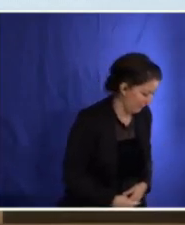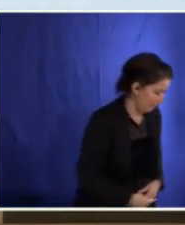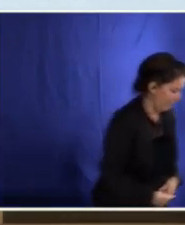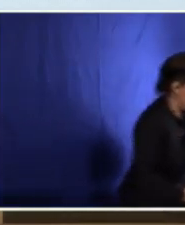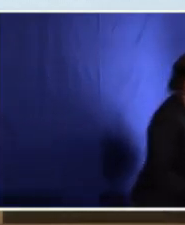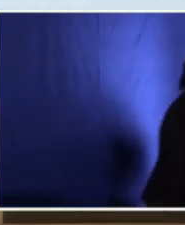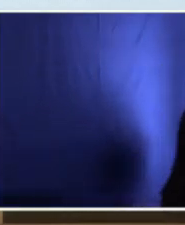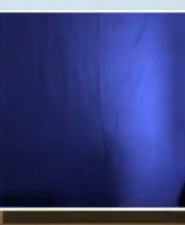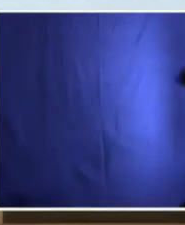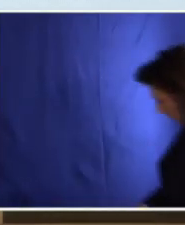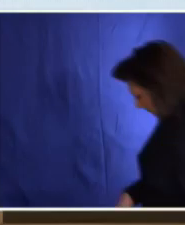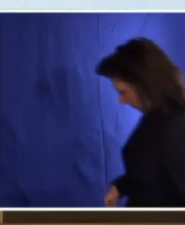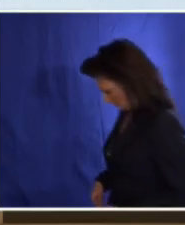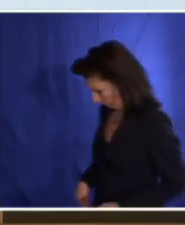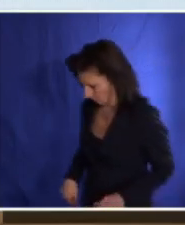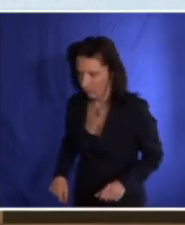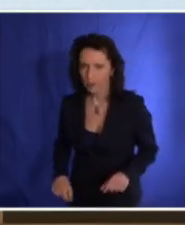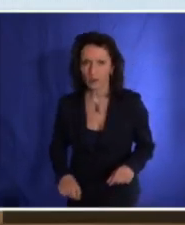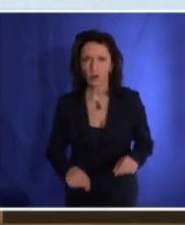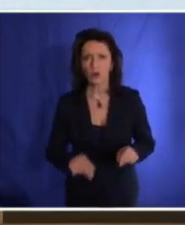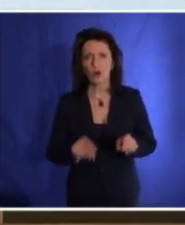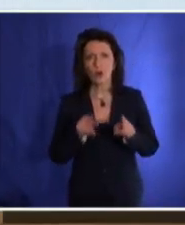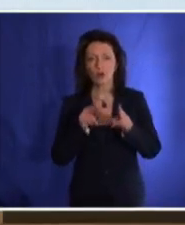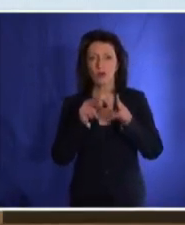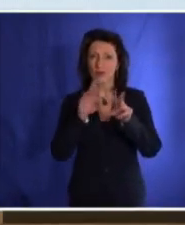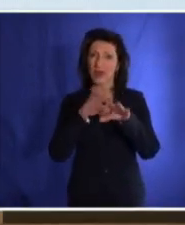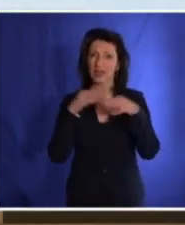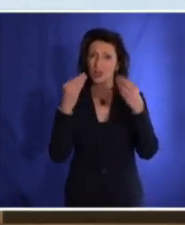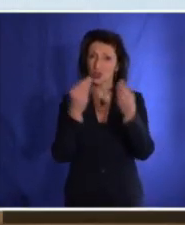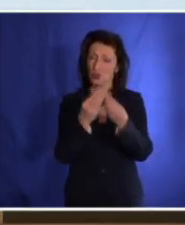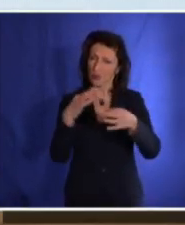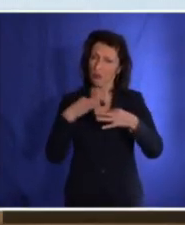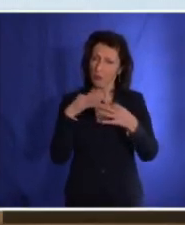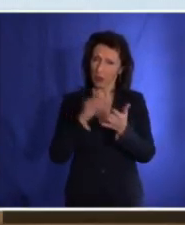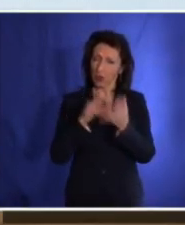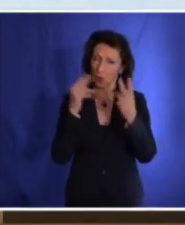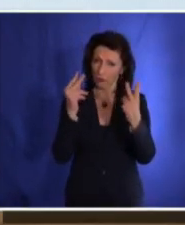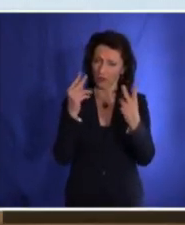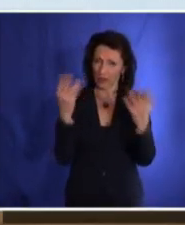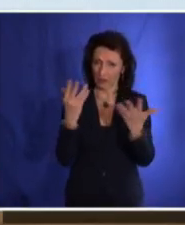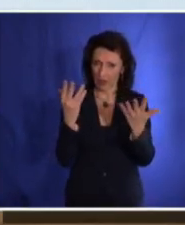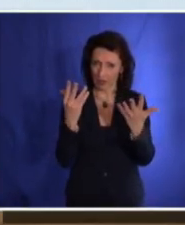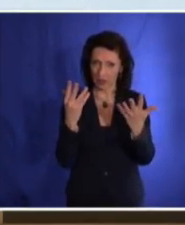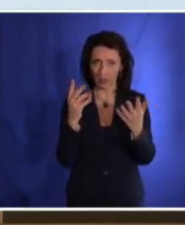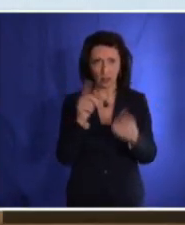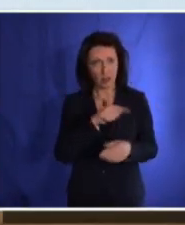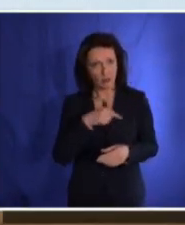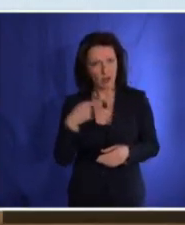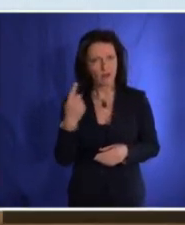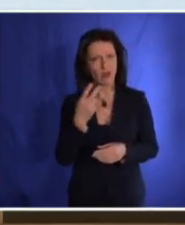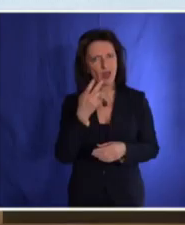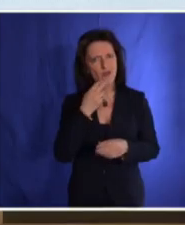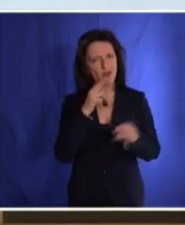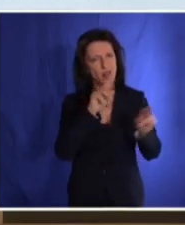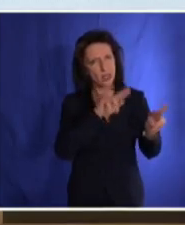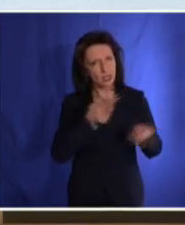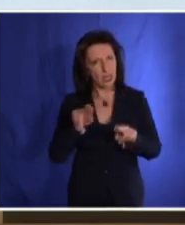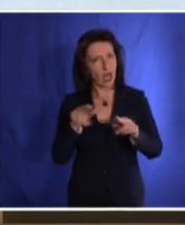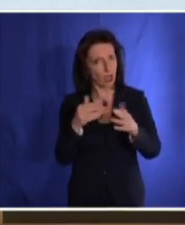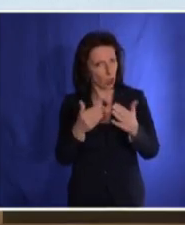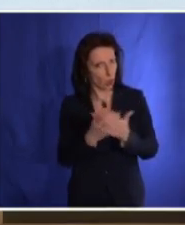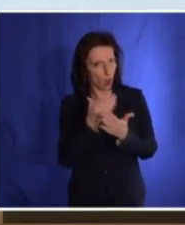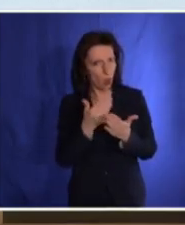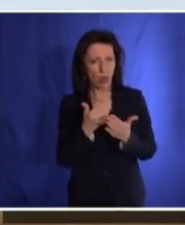für unseren gemeinsamen Weg ist, wenn wir für neue Gerechtigkeit einstehen, wenn wir uns um